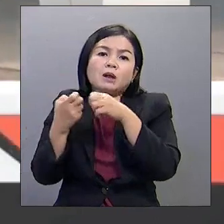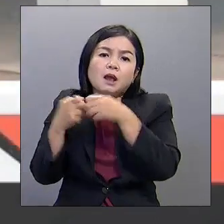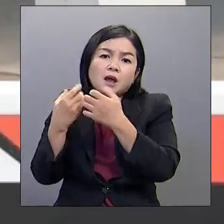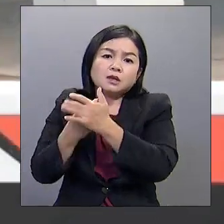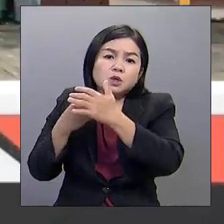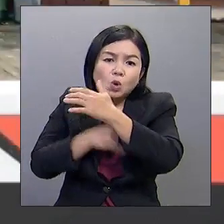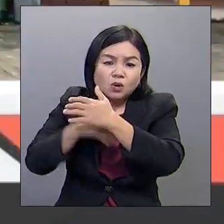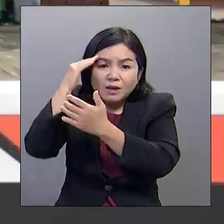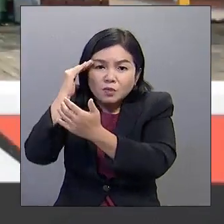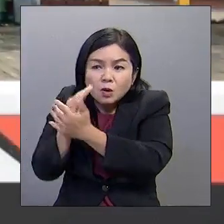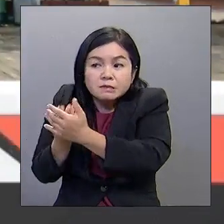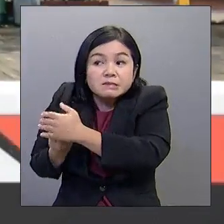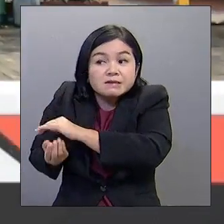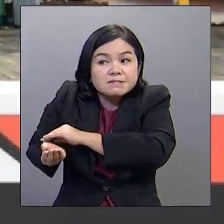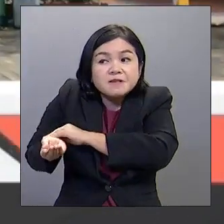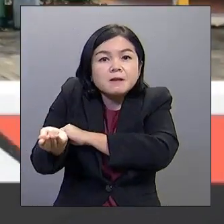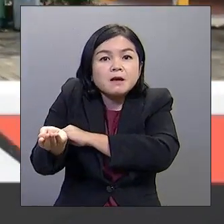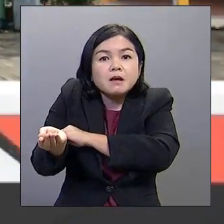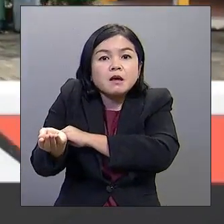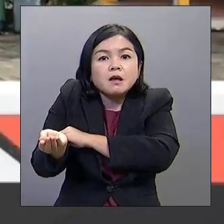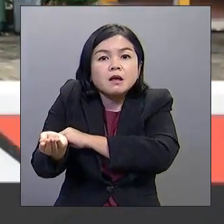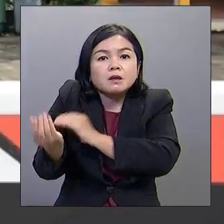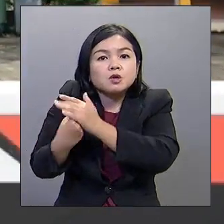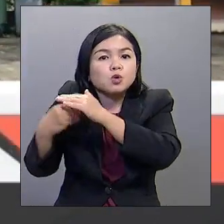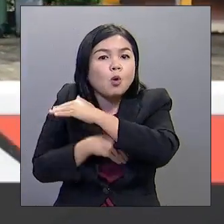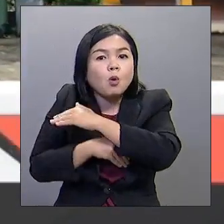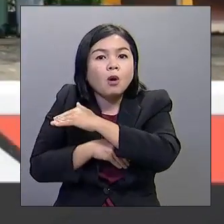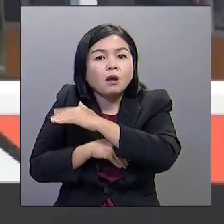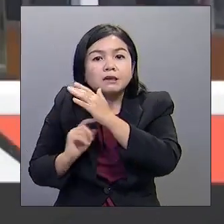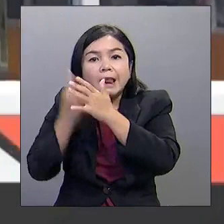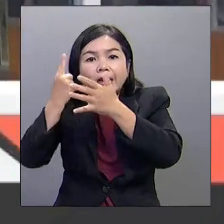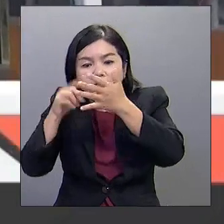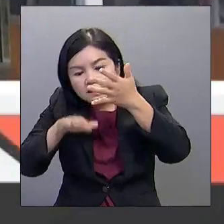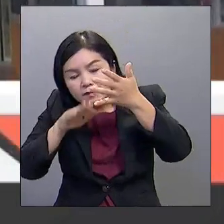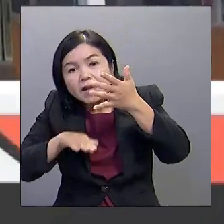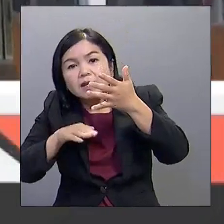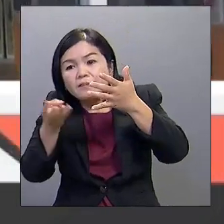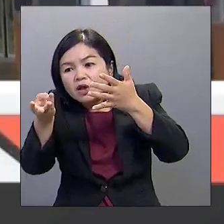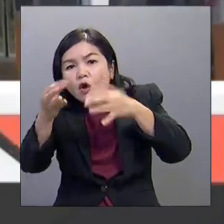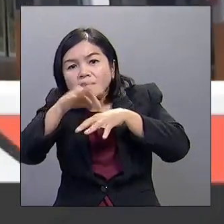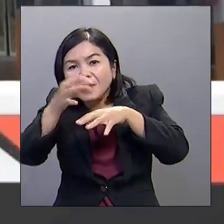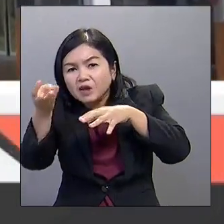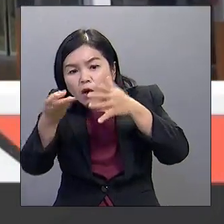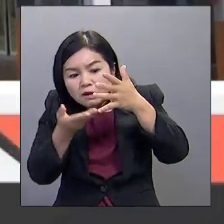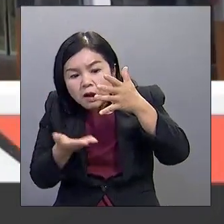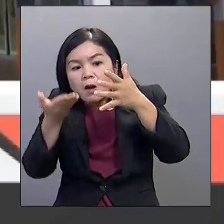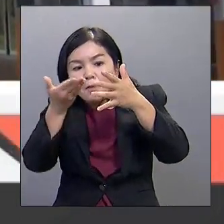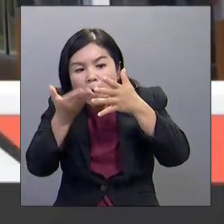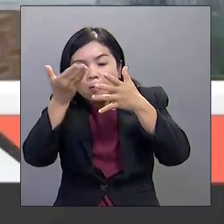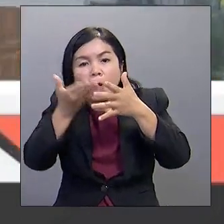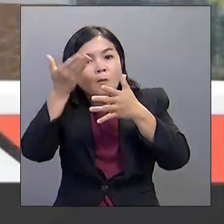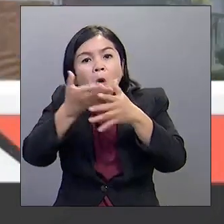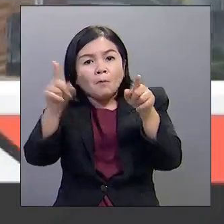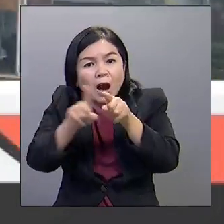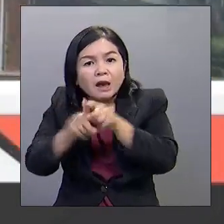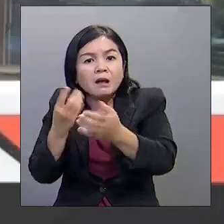ำรวจที่ฉวยโอกาสโกงกินตั้งแต่เล็กไปจนถึงตำรวจที่มีตำแหน่ง